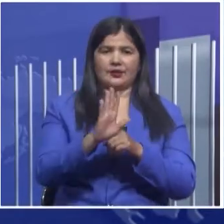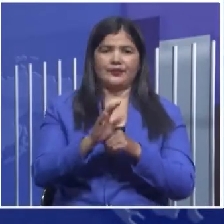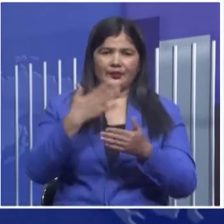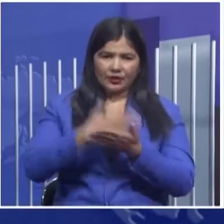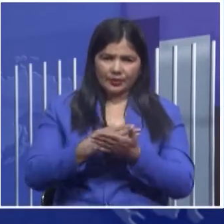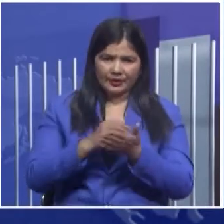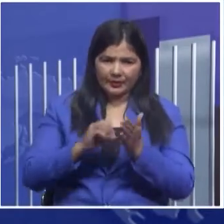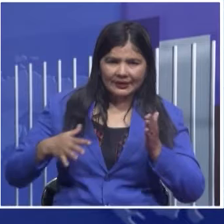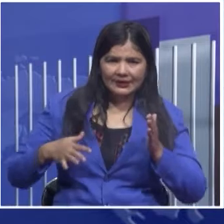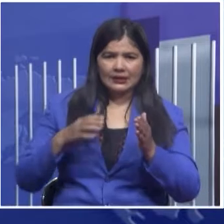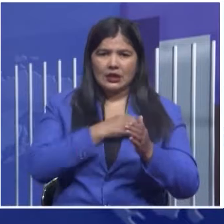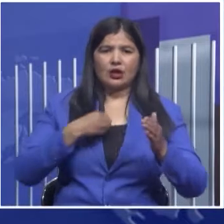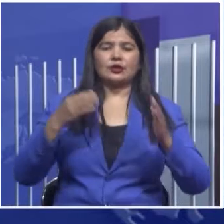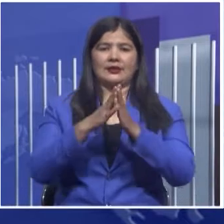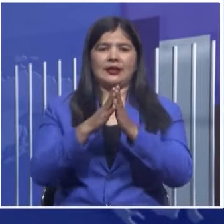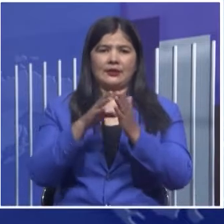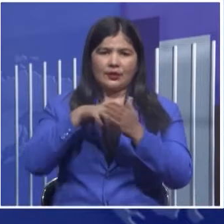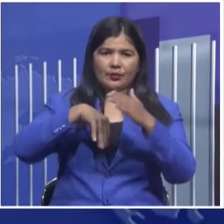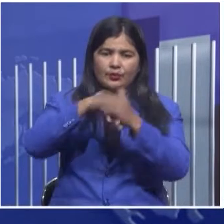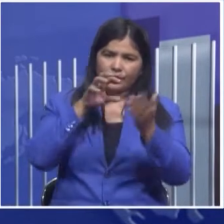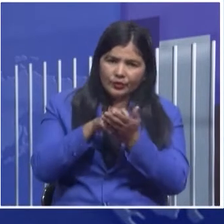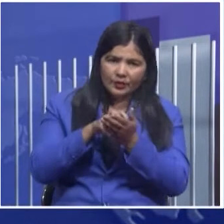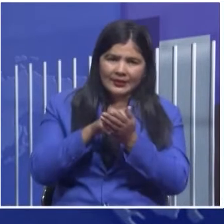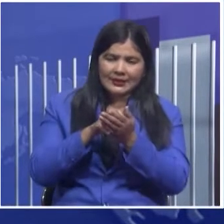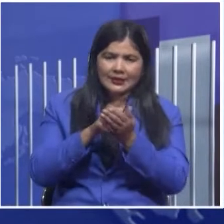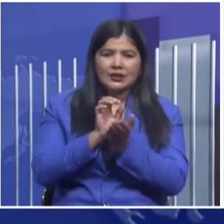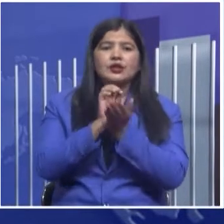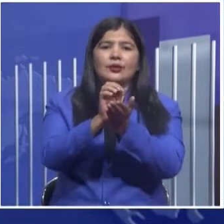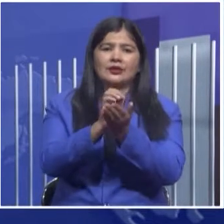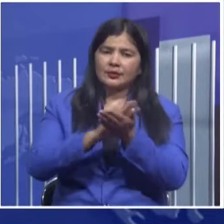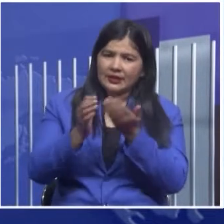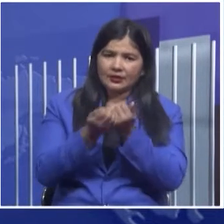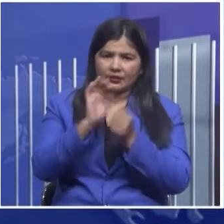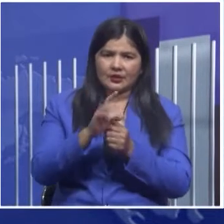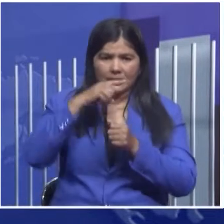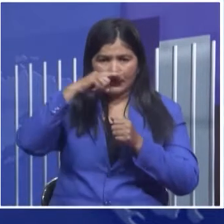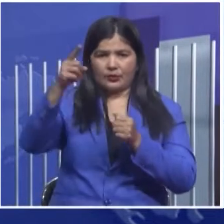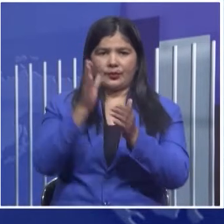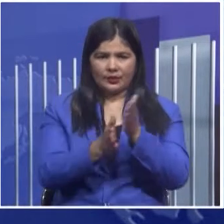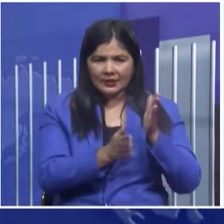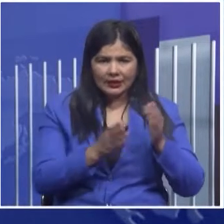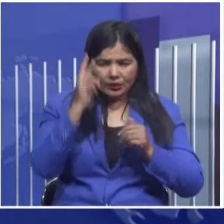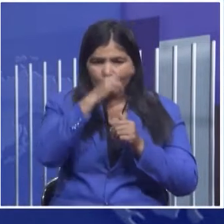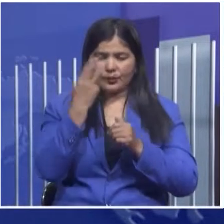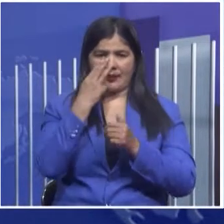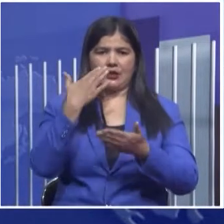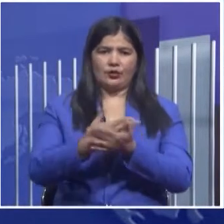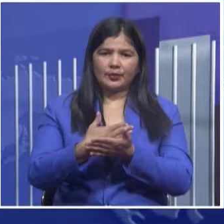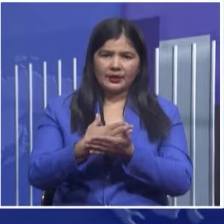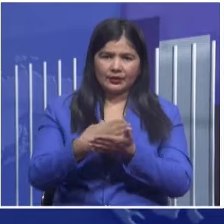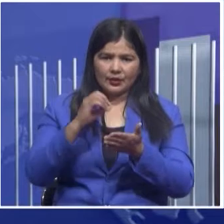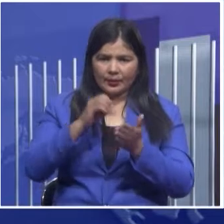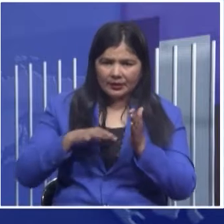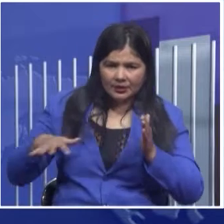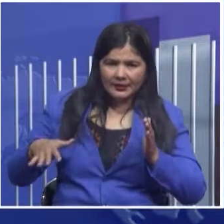लुम्बिनी प्रादेशिक अस्पताल बुटौलमा सेवा विस्तार समेत गरिएको छ। लुम्बिनी प्रदेश सरकारले गौरवको योजनाको रूपमा लुम्बिनी प्रादेशिक